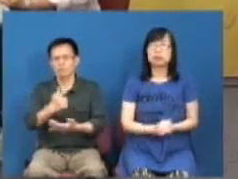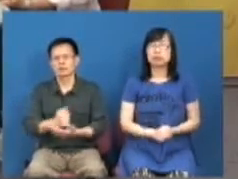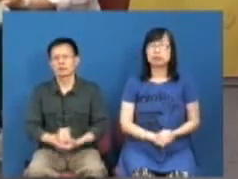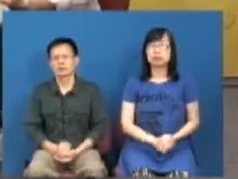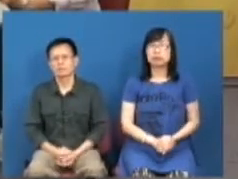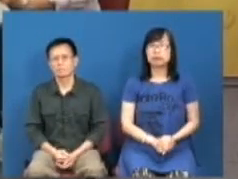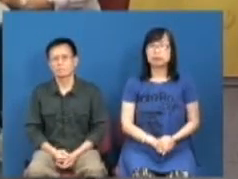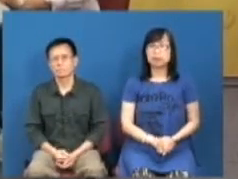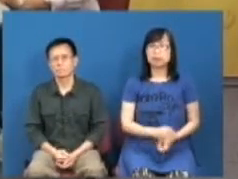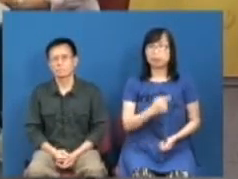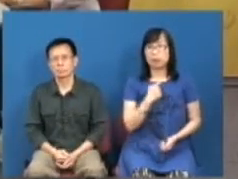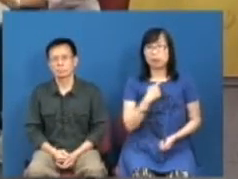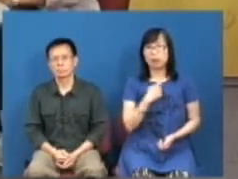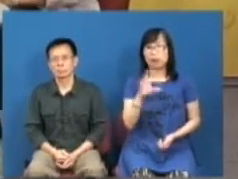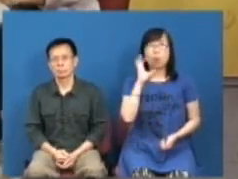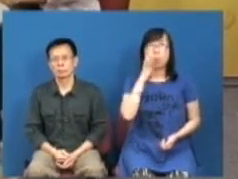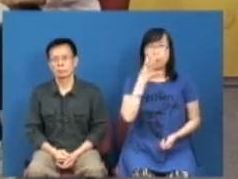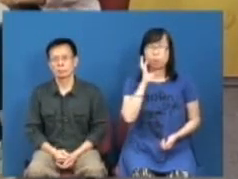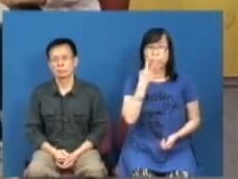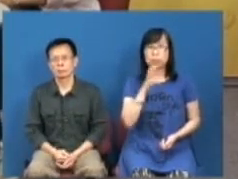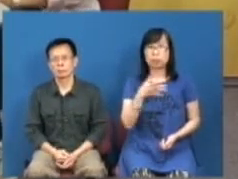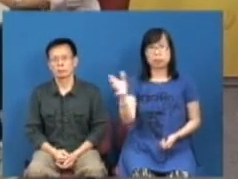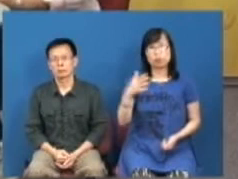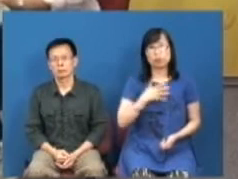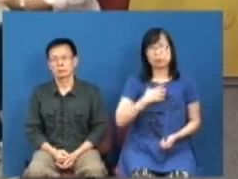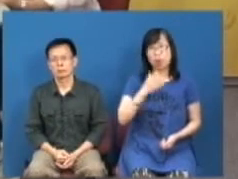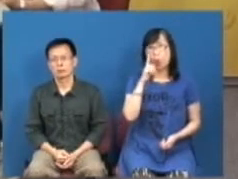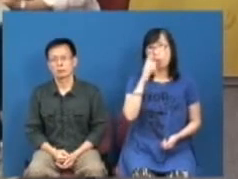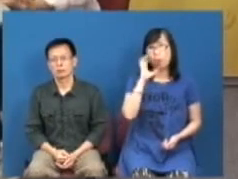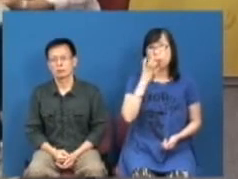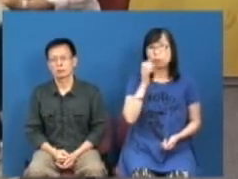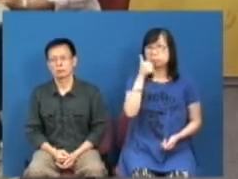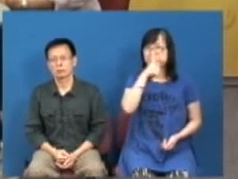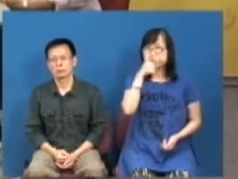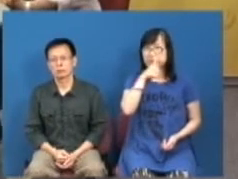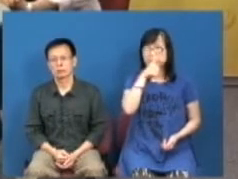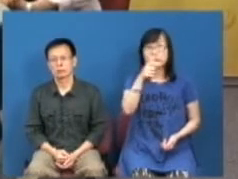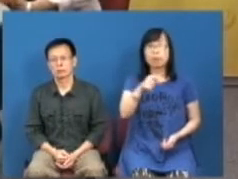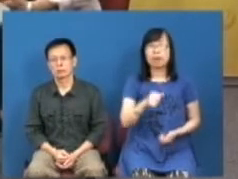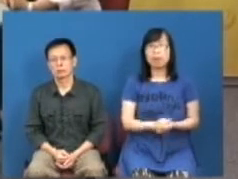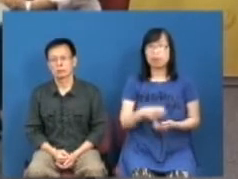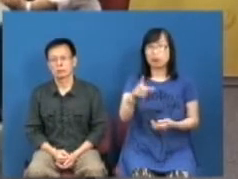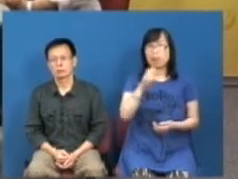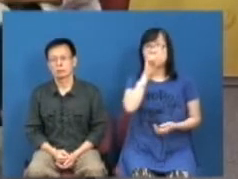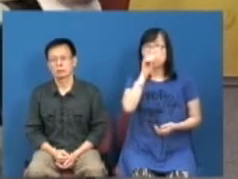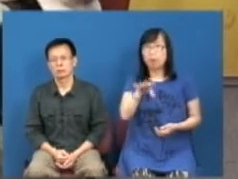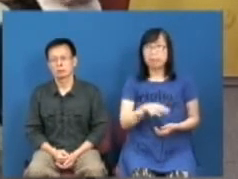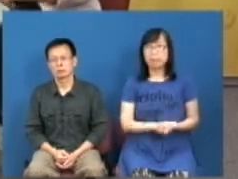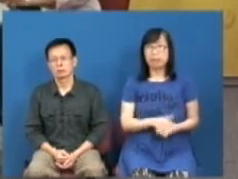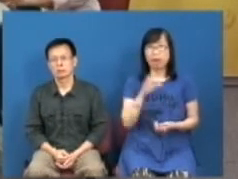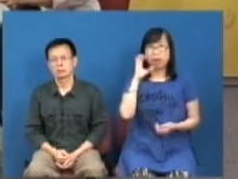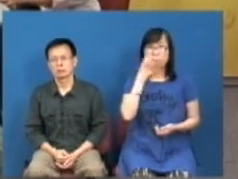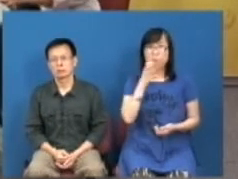話你雖然你話澳門，我成日都好羨慕。雖然你話澳門啊，你話Christine 你講咩啊？澳門得